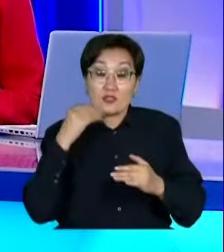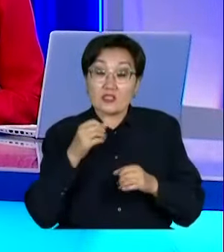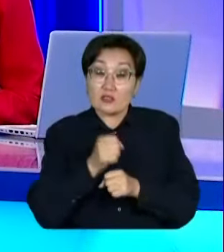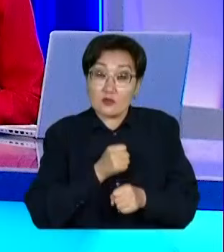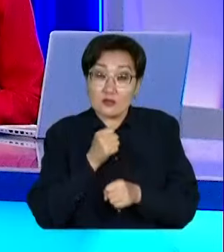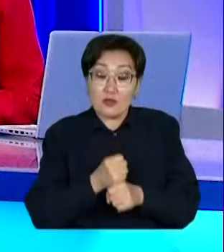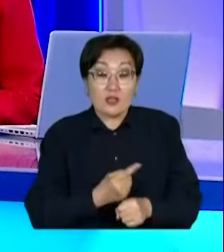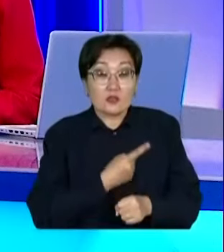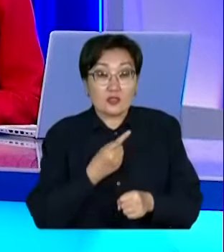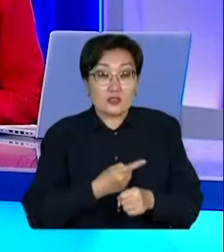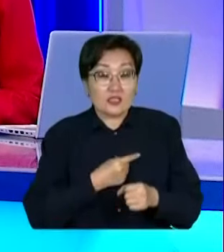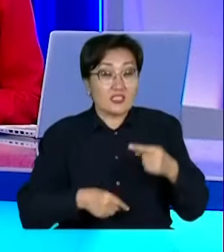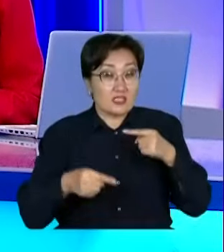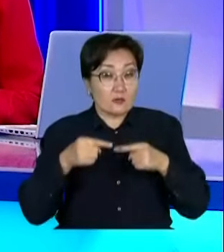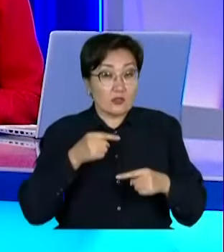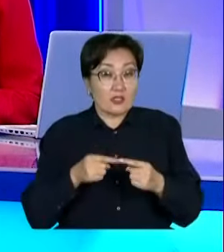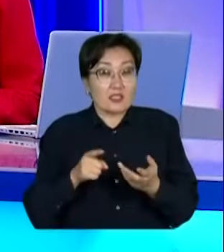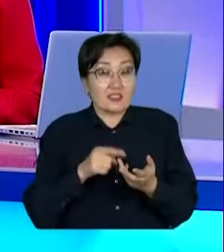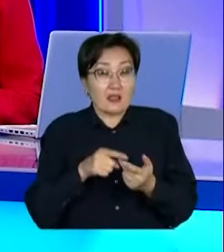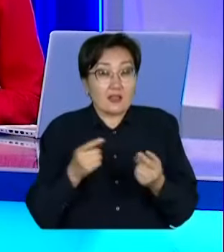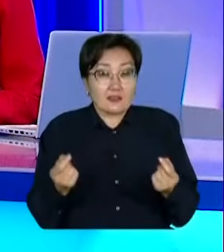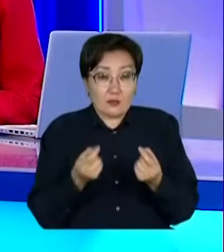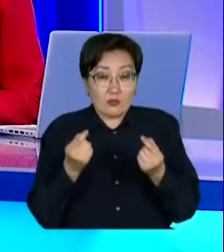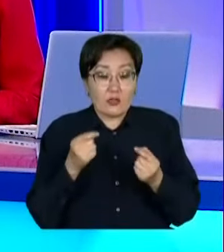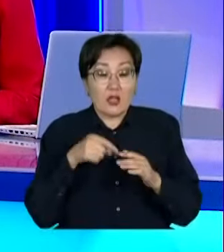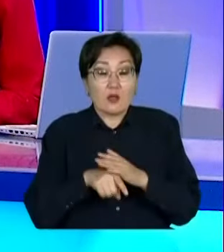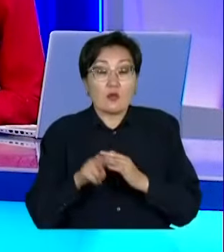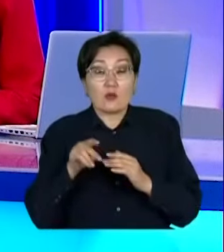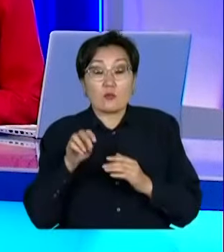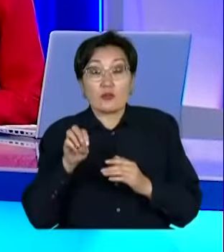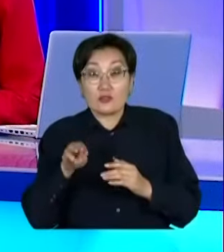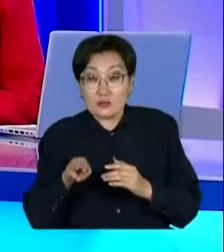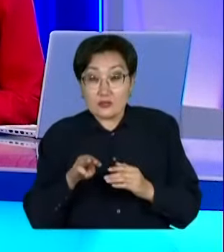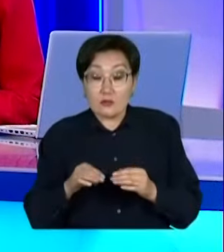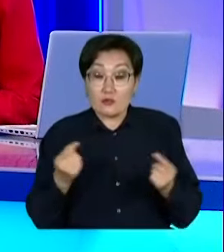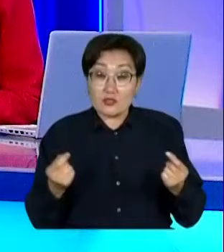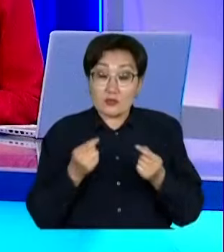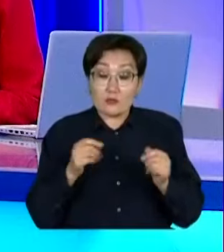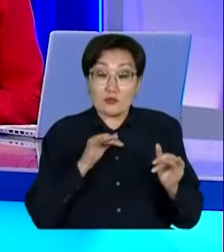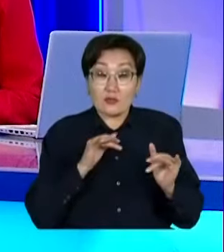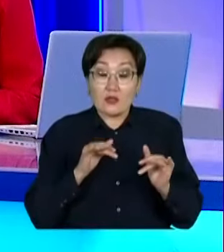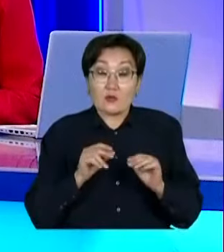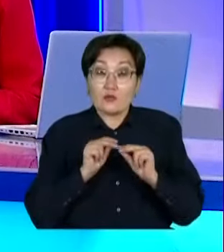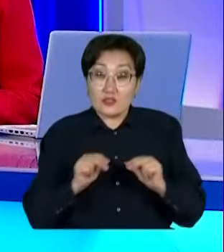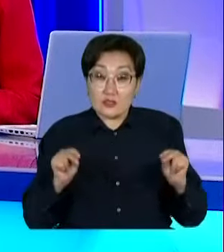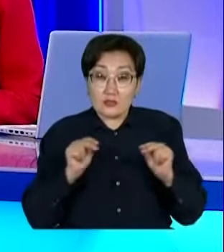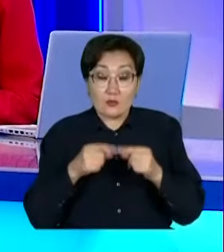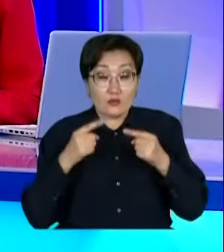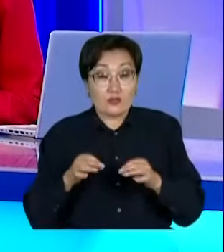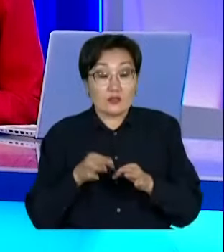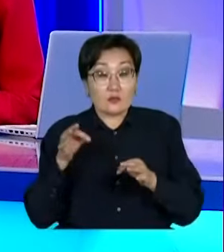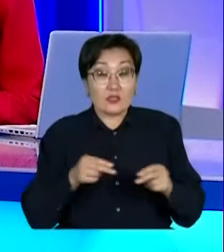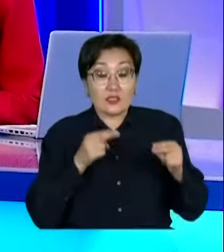жасайтын хас шеберлер керісінше санаулы. Солардың бірі Ақбіркіт Жауынғаров. Аз болса да ісі саз ұстаздан өзге өңірлерден